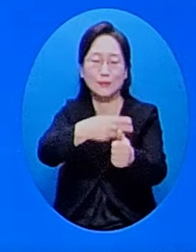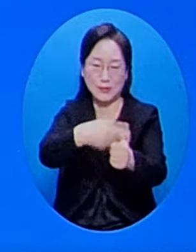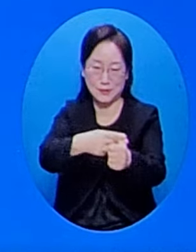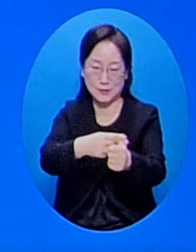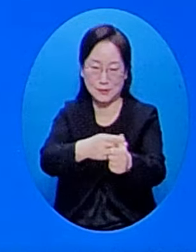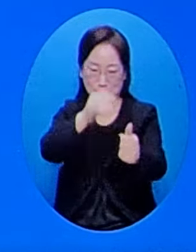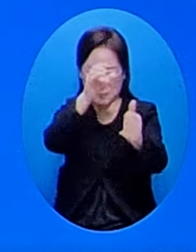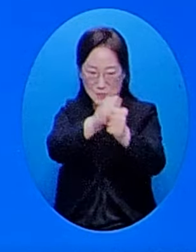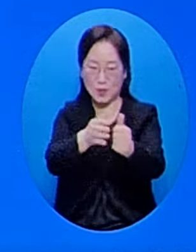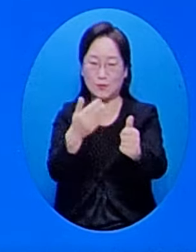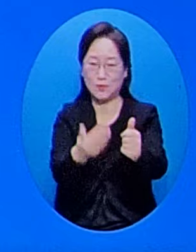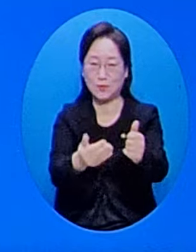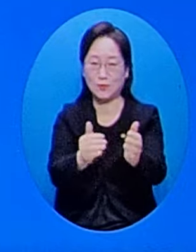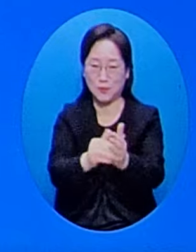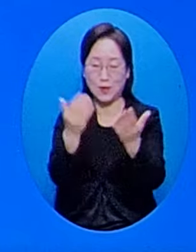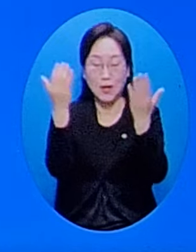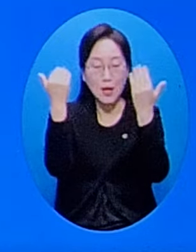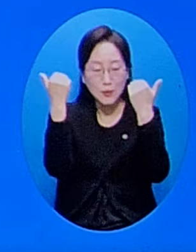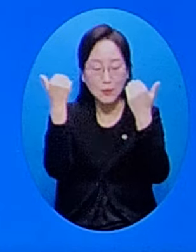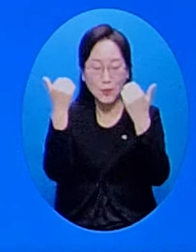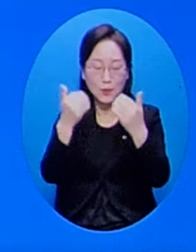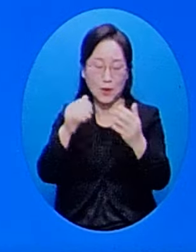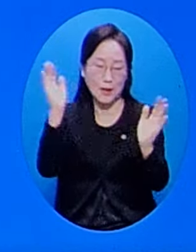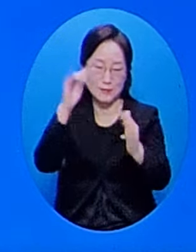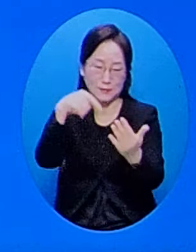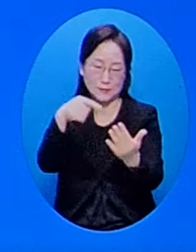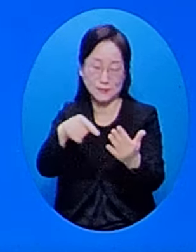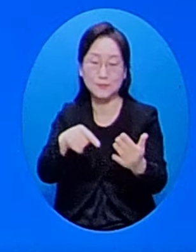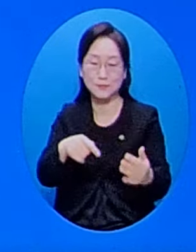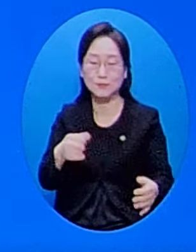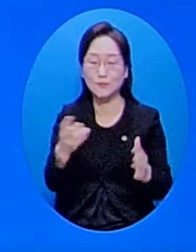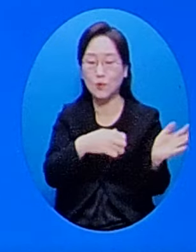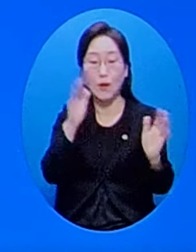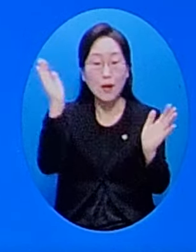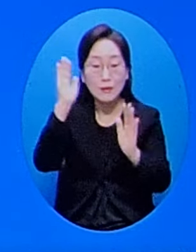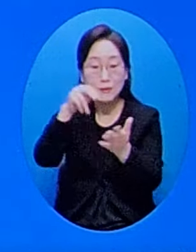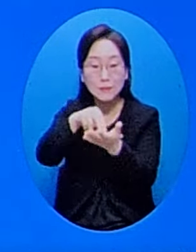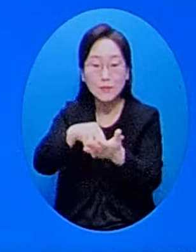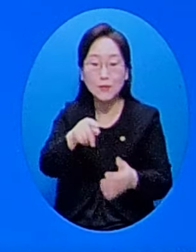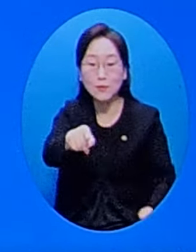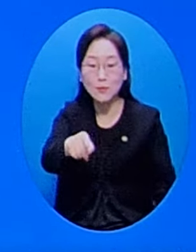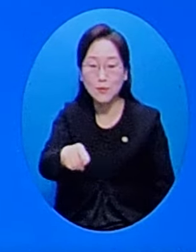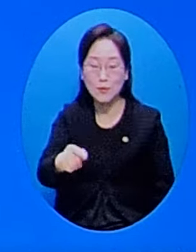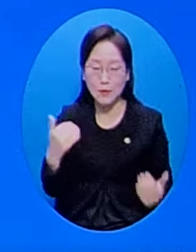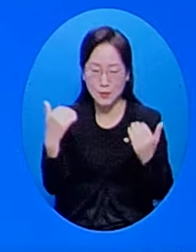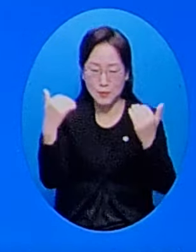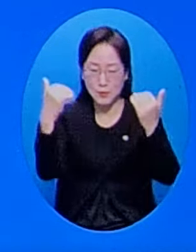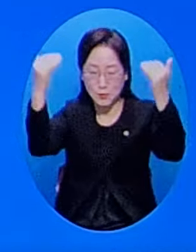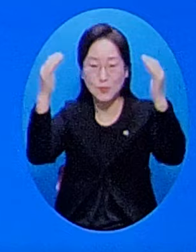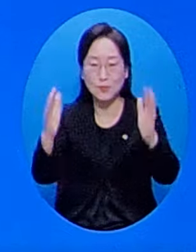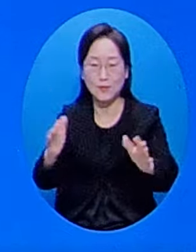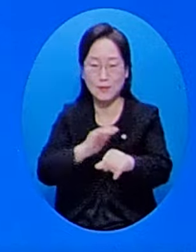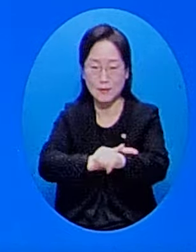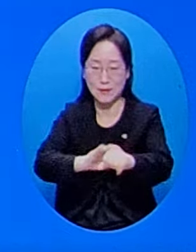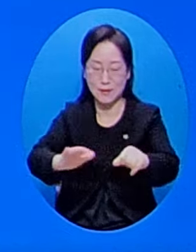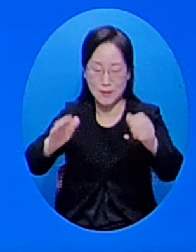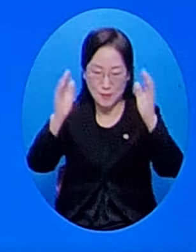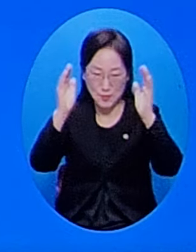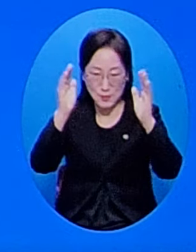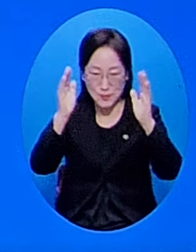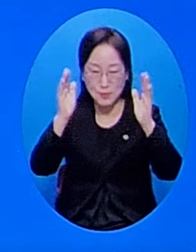선생님으로서 사명을 주어서 학교에서 잘 가르치도록 하고, 학생은 학생의 신분으로서 성장할 때까지 잘